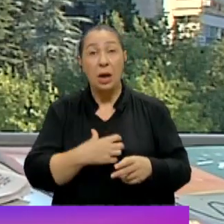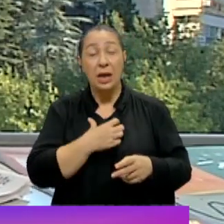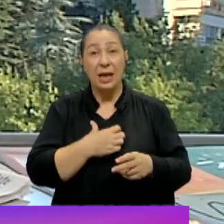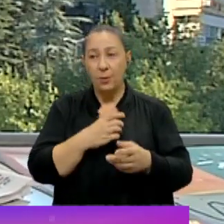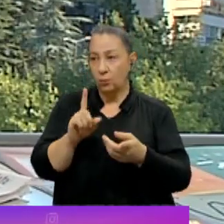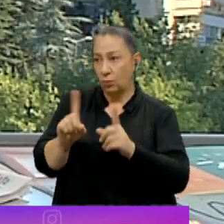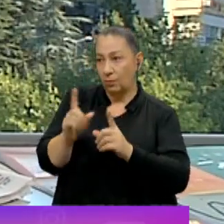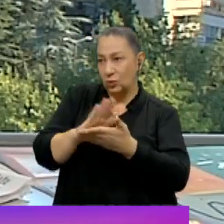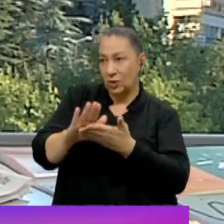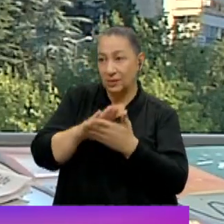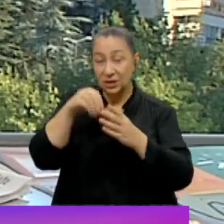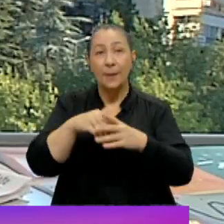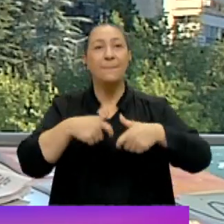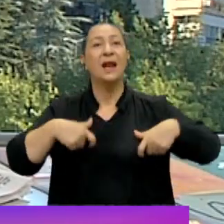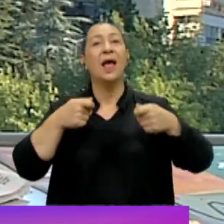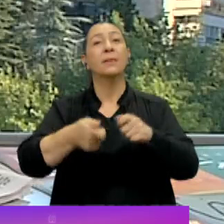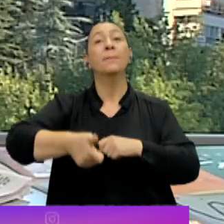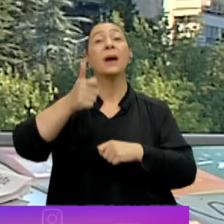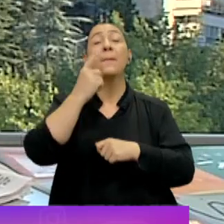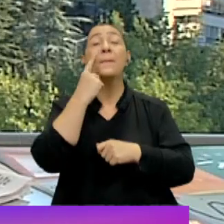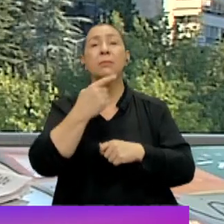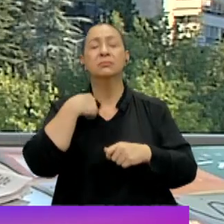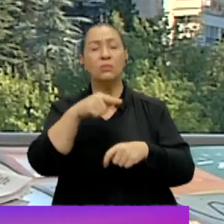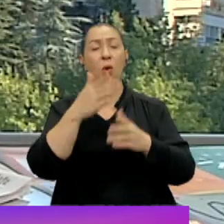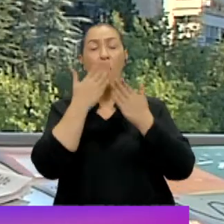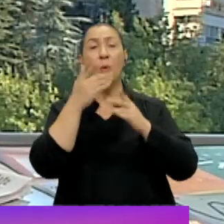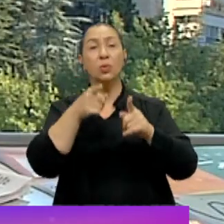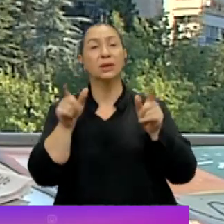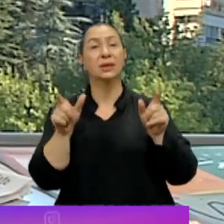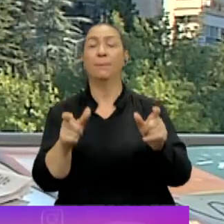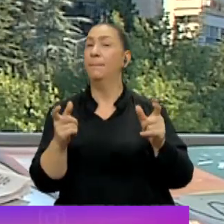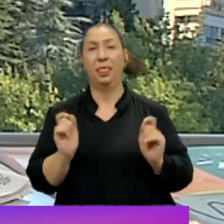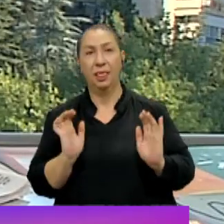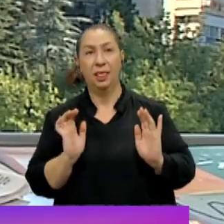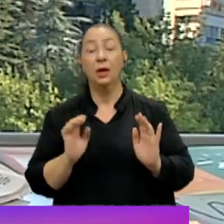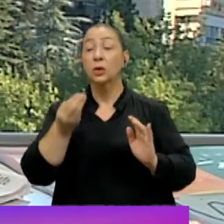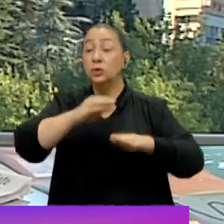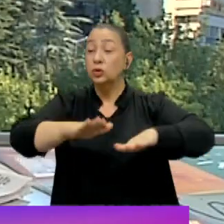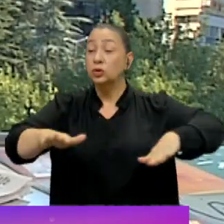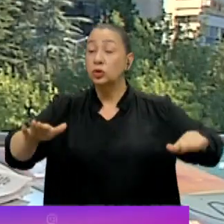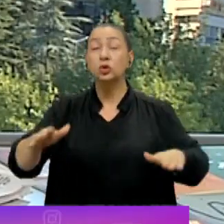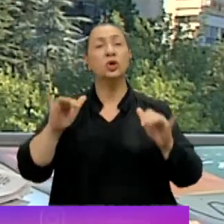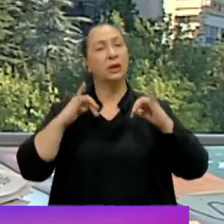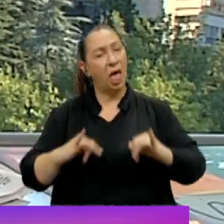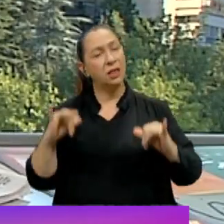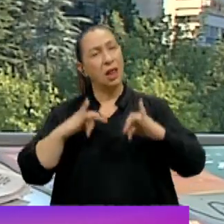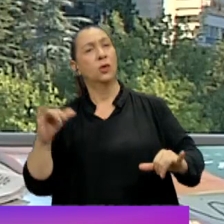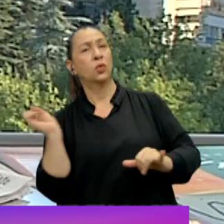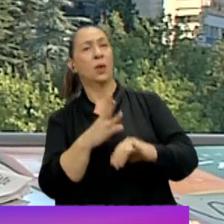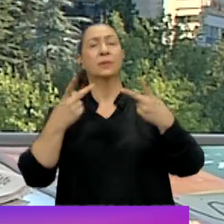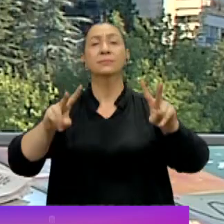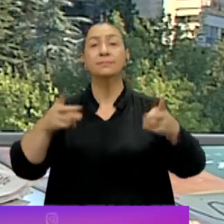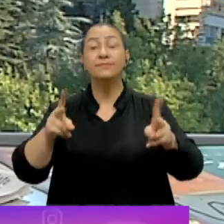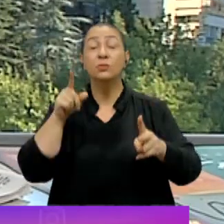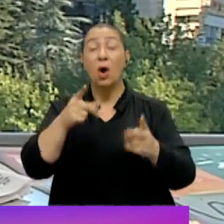yönetebilmek adına Milli Eğitim Bakanlığı'ndan, bakın biz bu okullarda bu tedbirleri aldık. çocuklarınızı güvenle gönderebilirsiniz. İşte